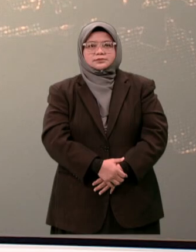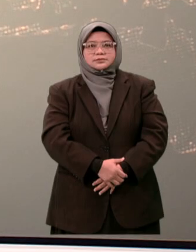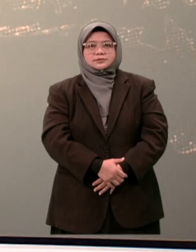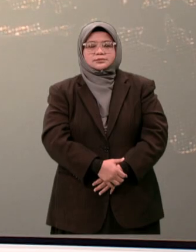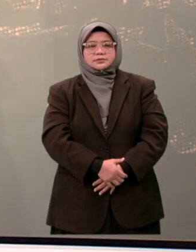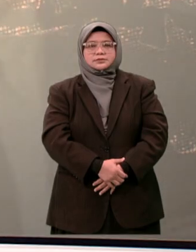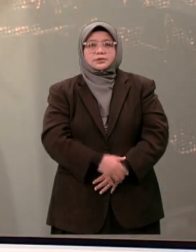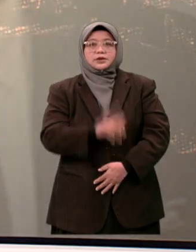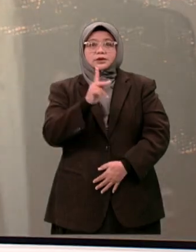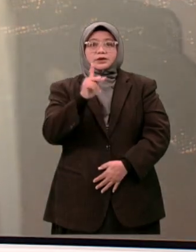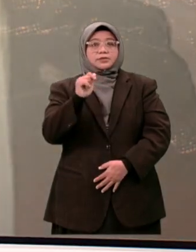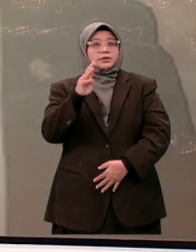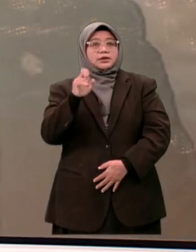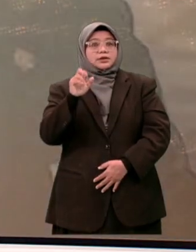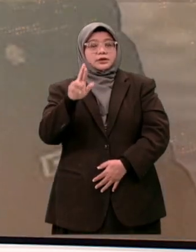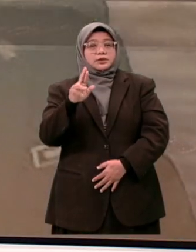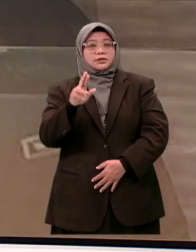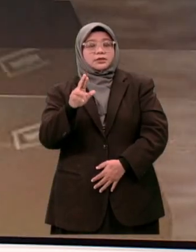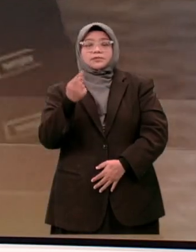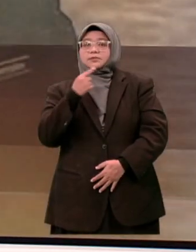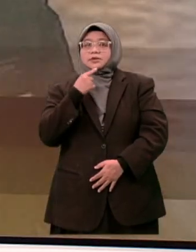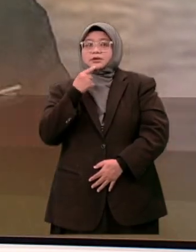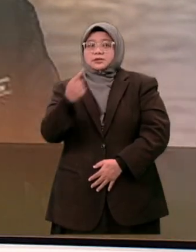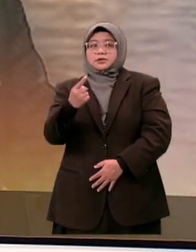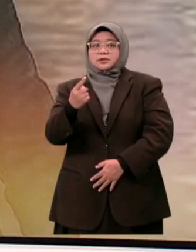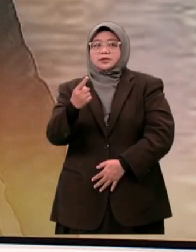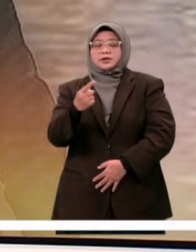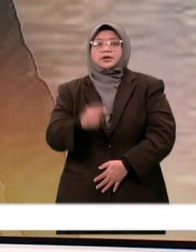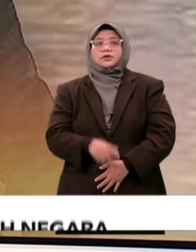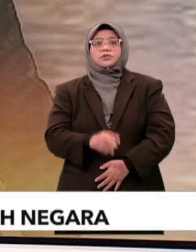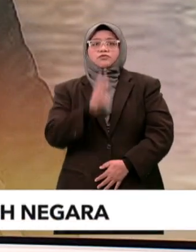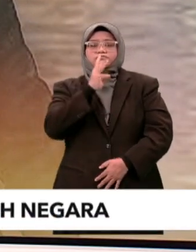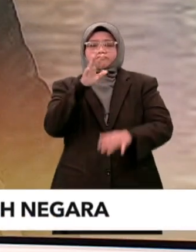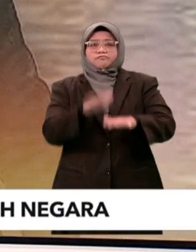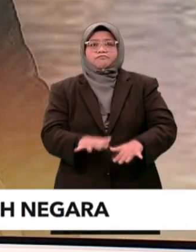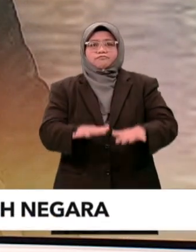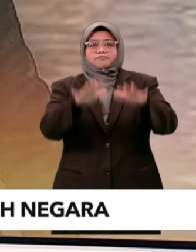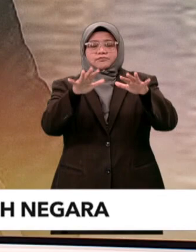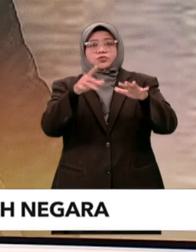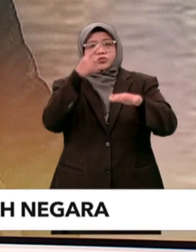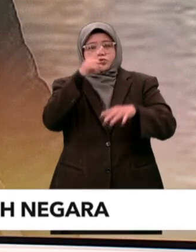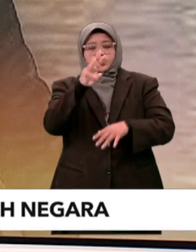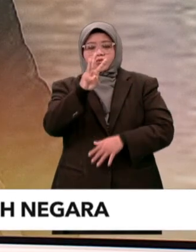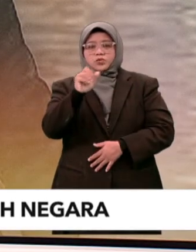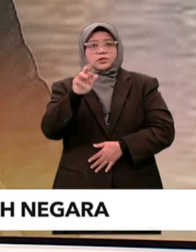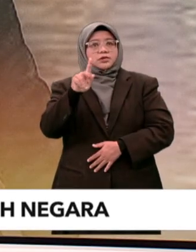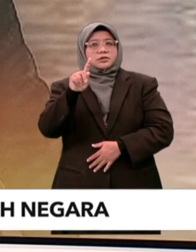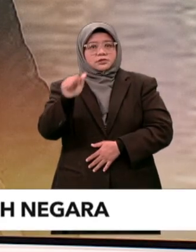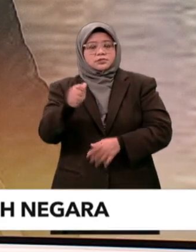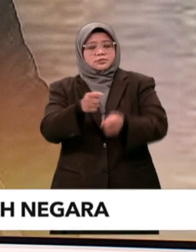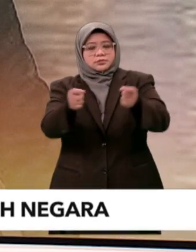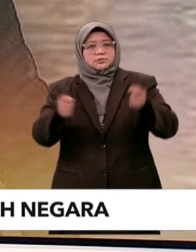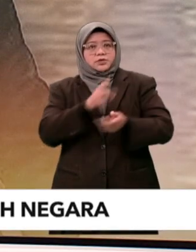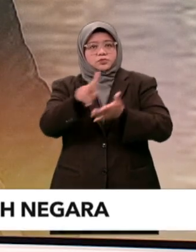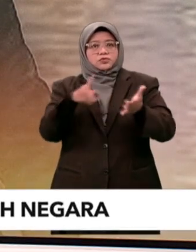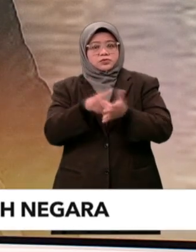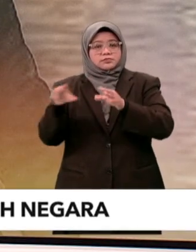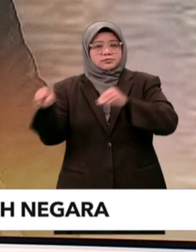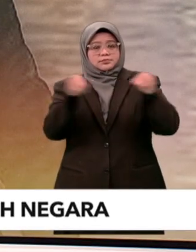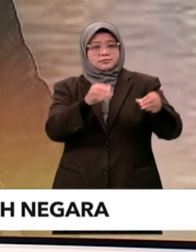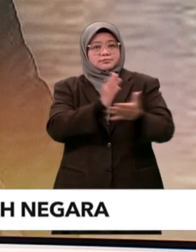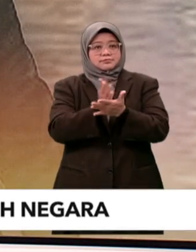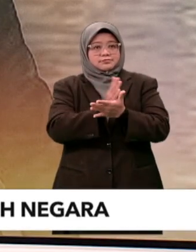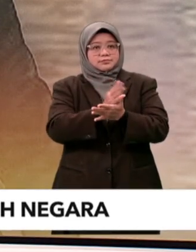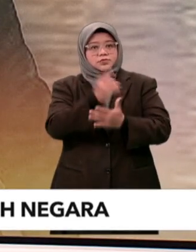mengarahkan agensi pengurusan bencana negara ndak mau mewartakan lokasi-lokasi yang akan dijadikan pusat pemilihan sementara